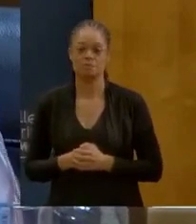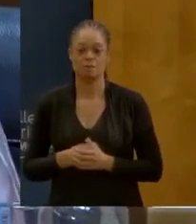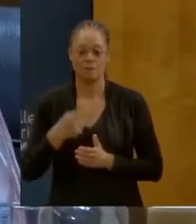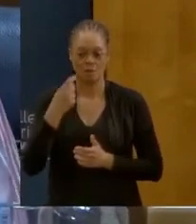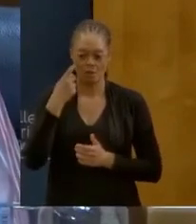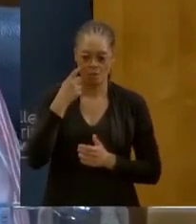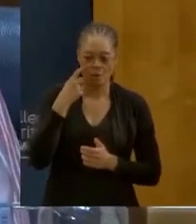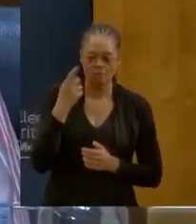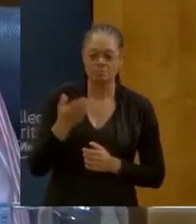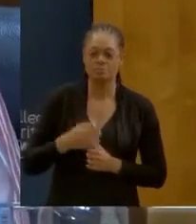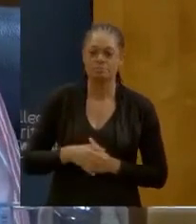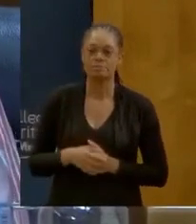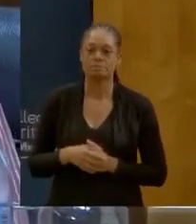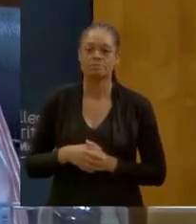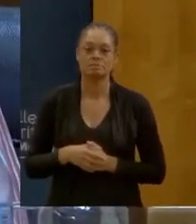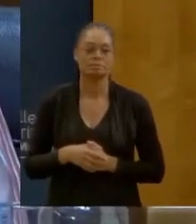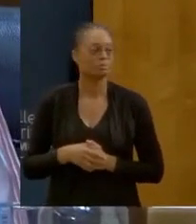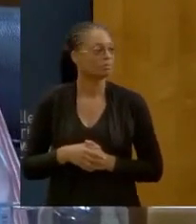découvrons?